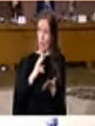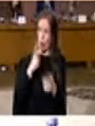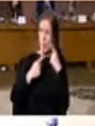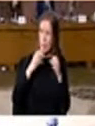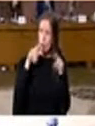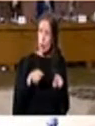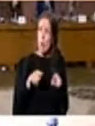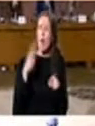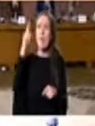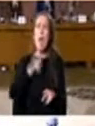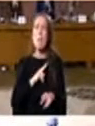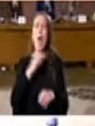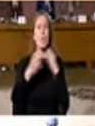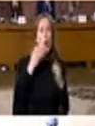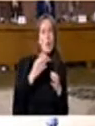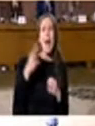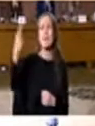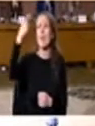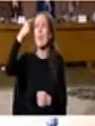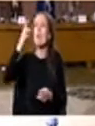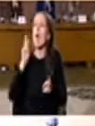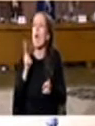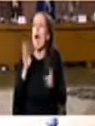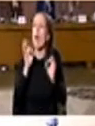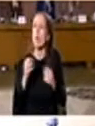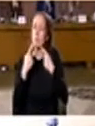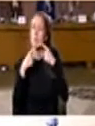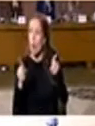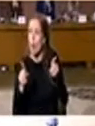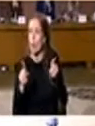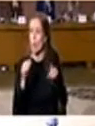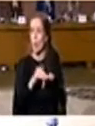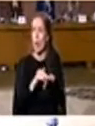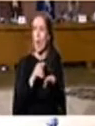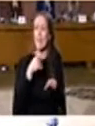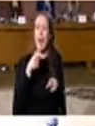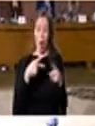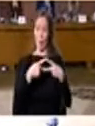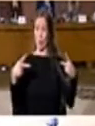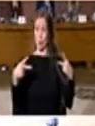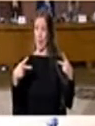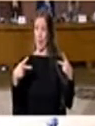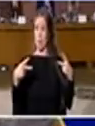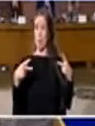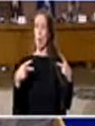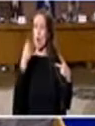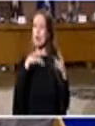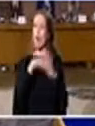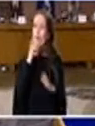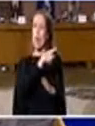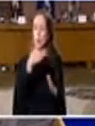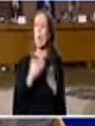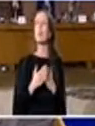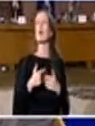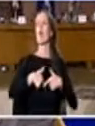budu obavešteni i edukovani kako da prenesu pravu poruku i da ovu temu što bolje približe javnosti. Dalji